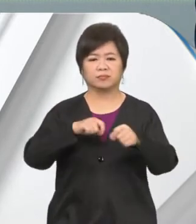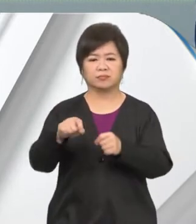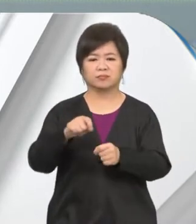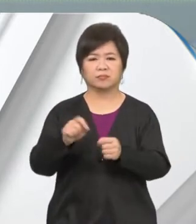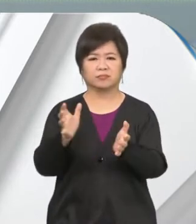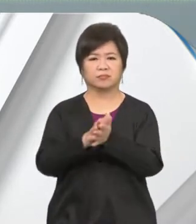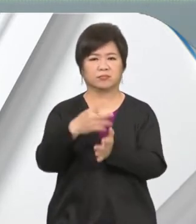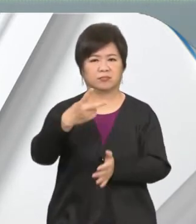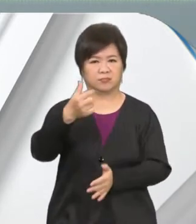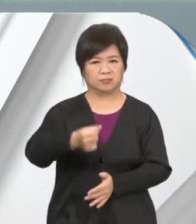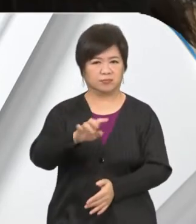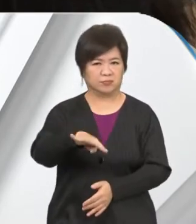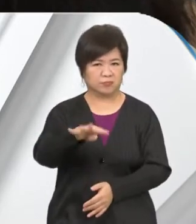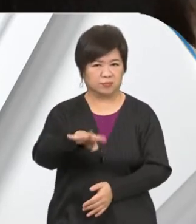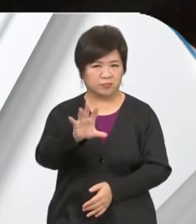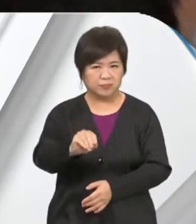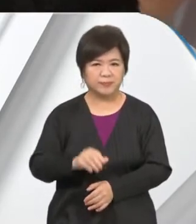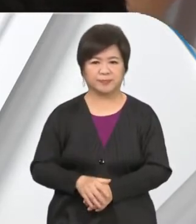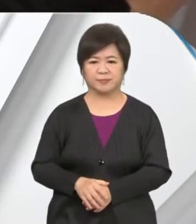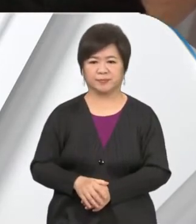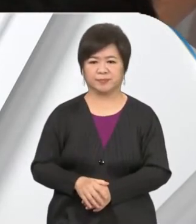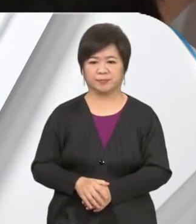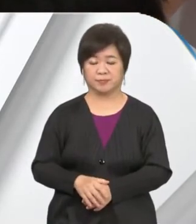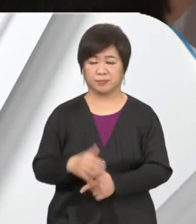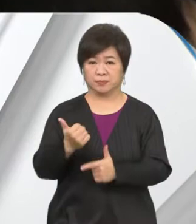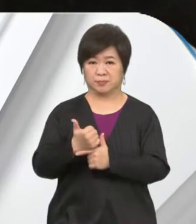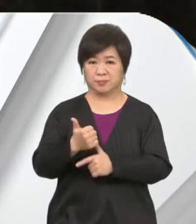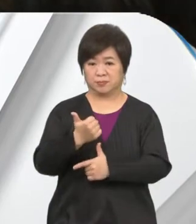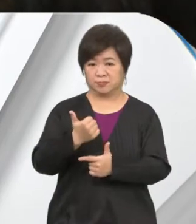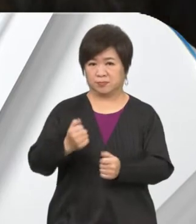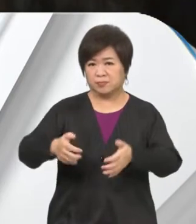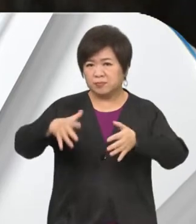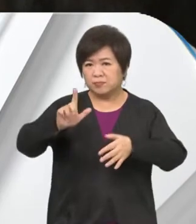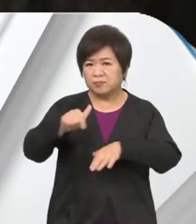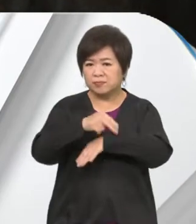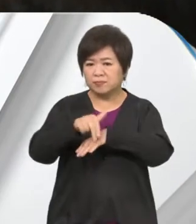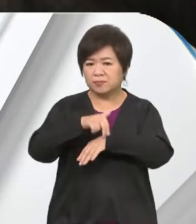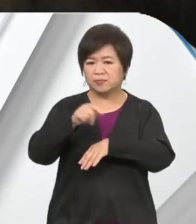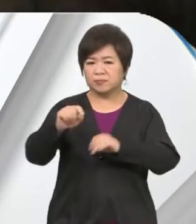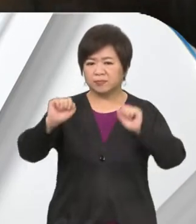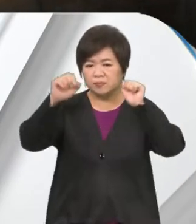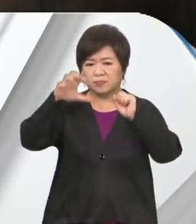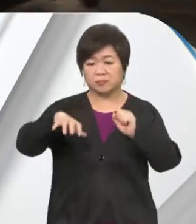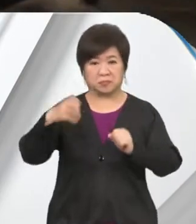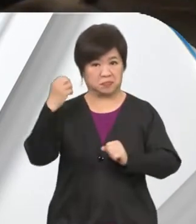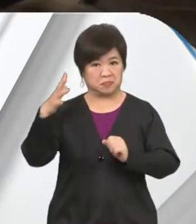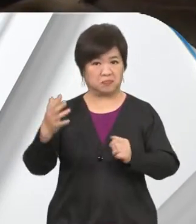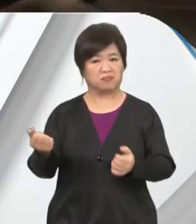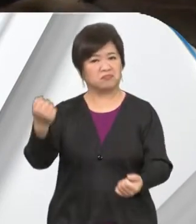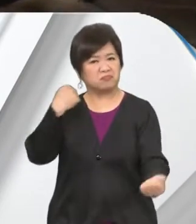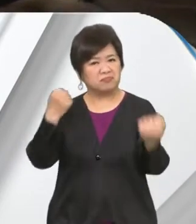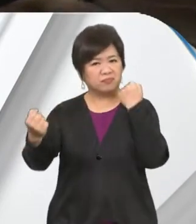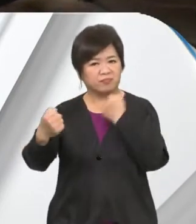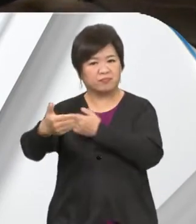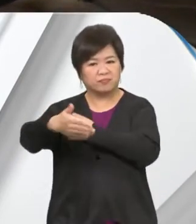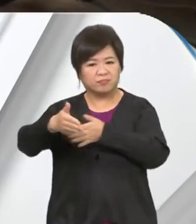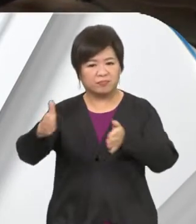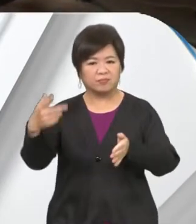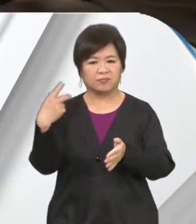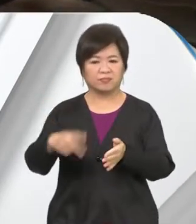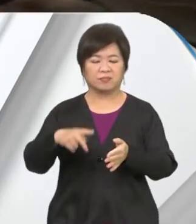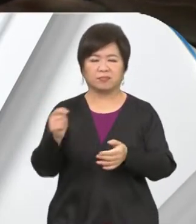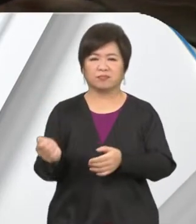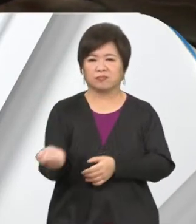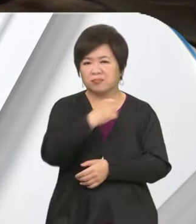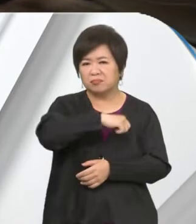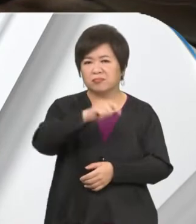是2.4亿。 另外，建筑师初步规划全面运动馆会有最新的天旋风，韩国别 Q 点六高速，还